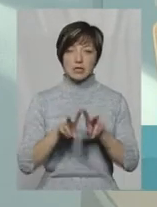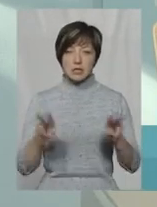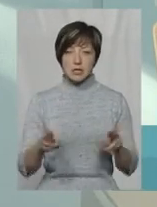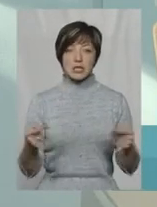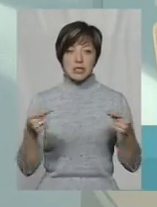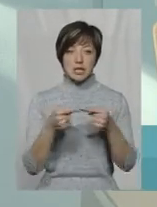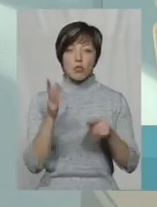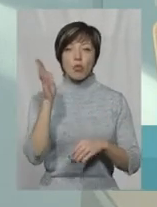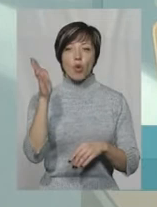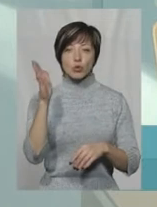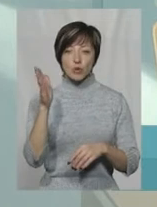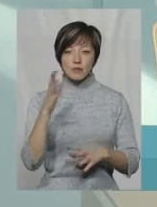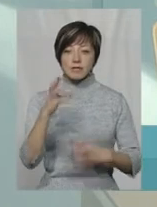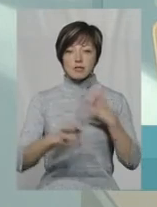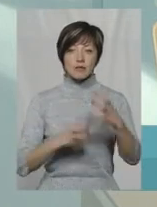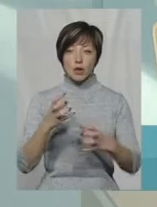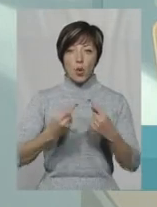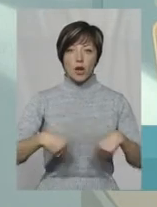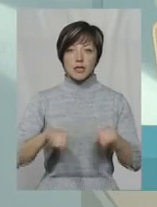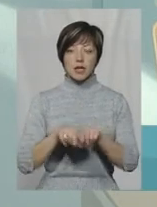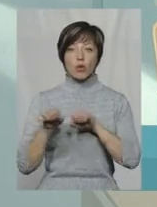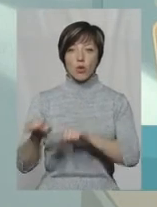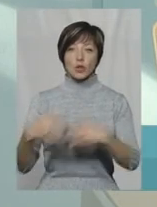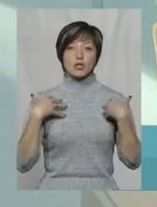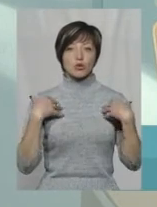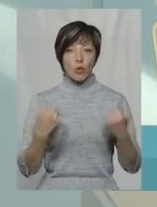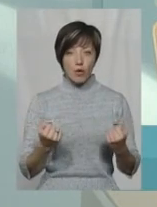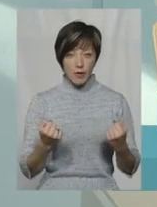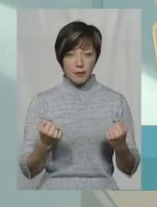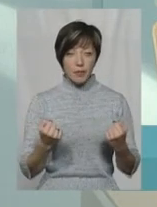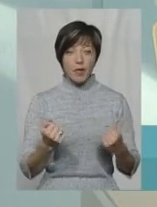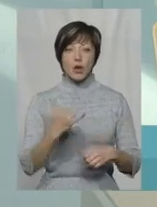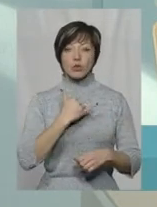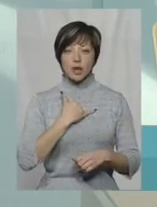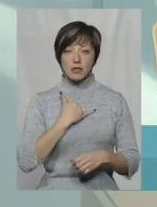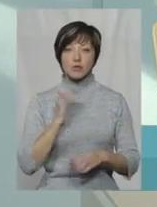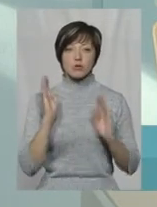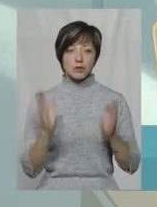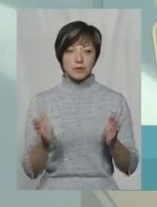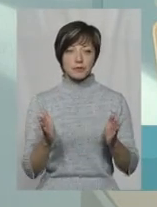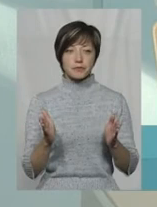з прогнозу Всесвітньої організації охорони здоров'я, нас очікує